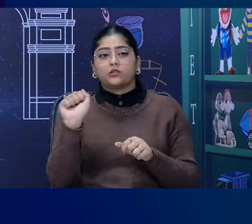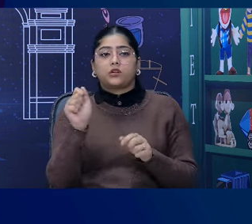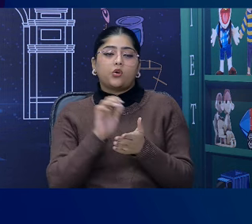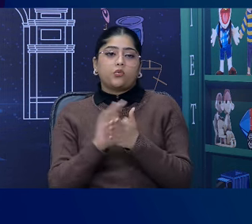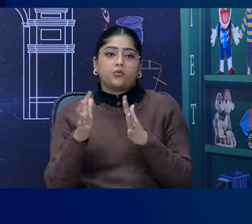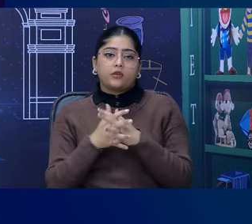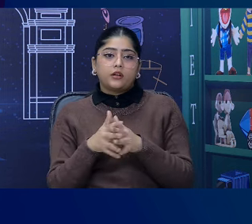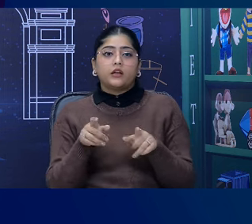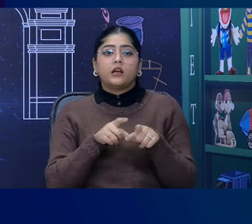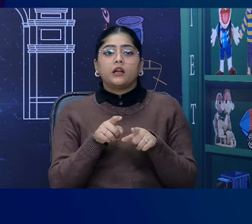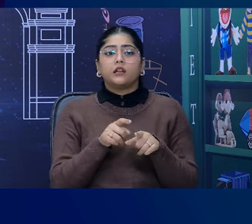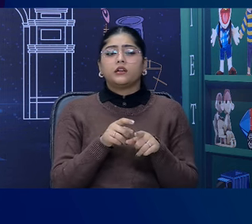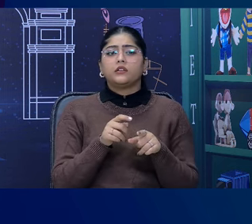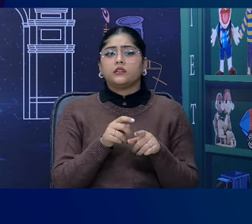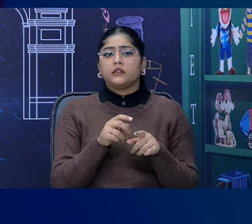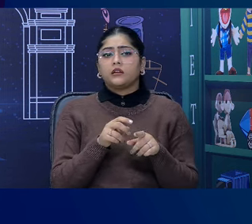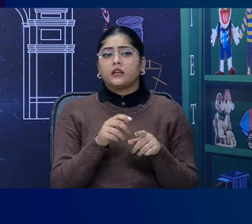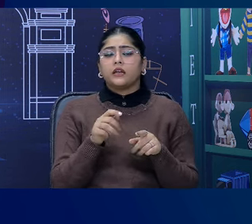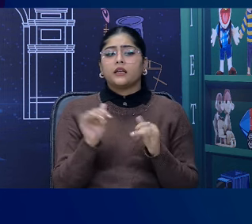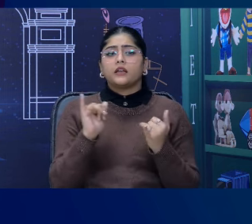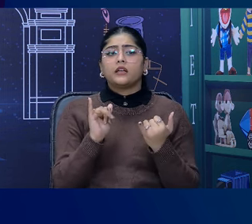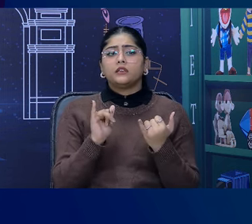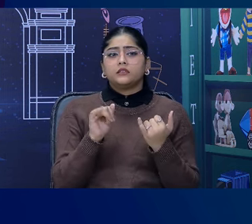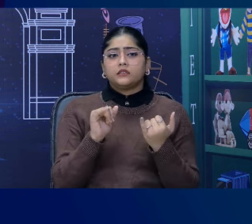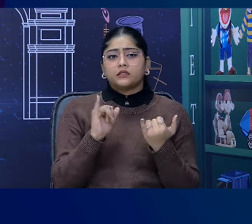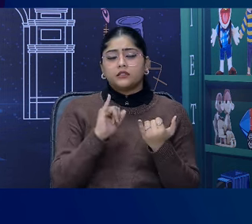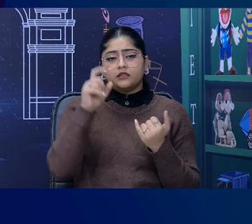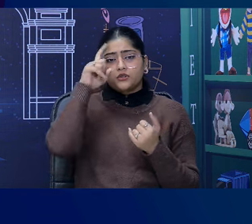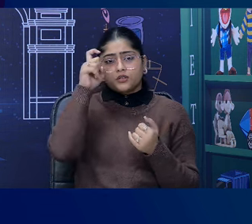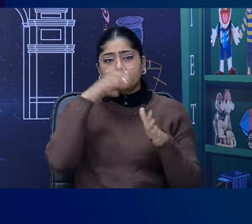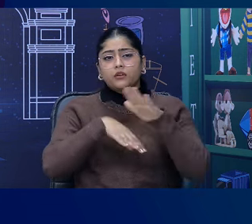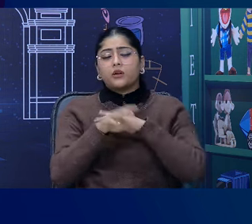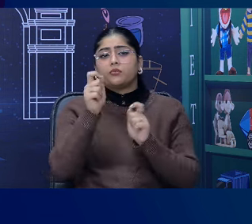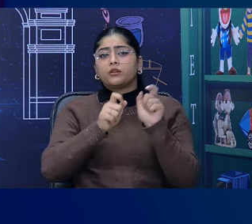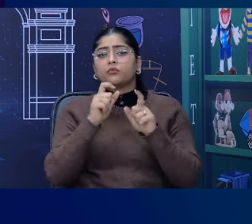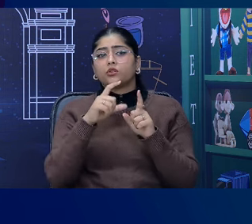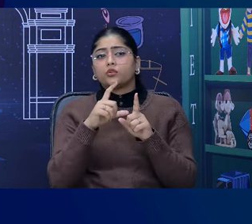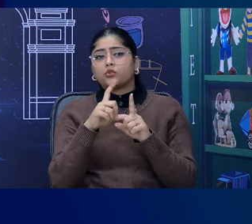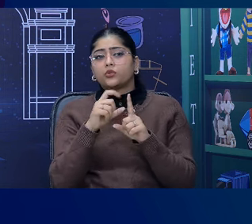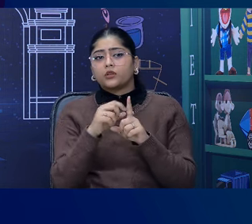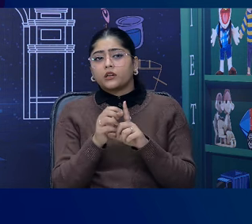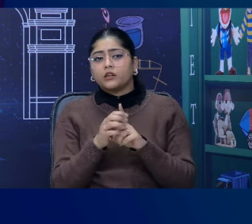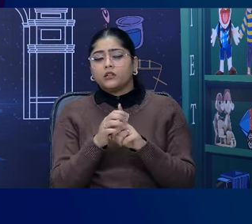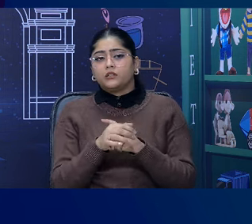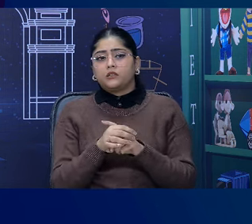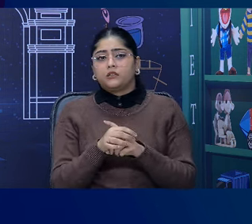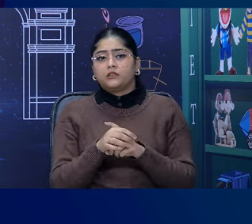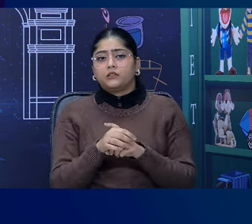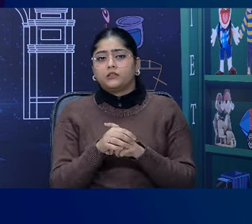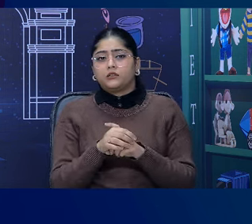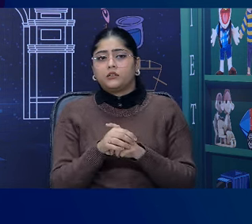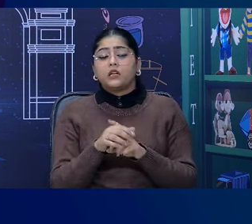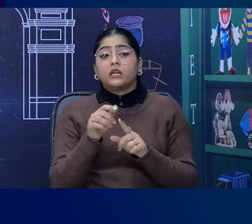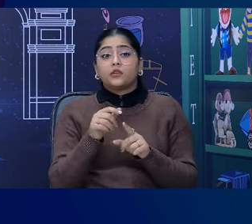एंजाइटी वरी अबाउट प्रॉब्लम्स और बिकम डिप्रेस्ड इनमें से कौन सा स्ट्रेस है जिसमें लोग